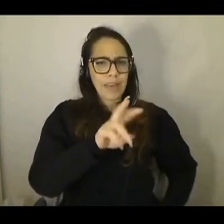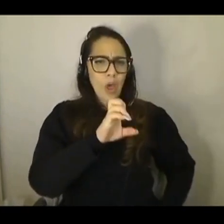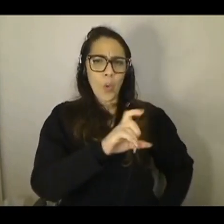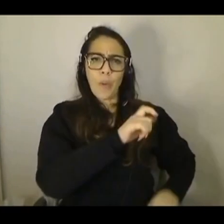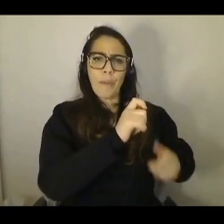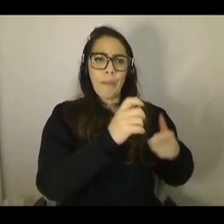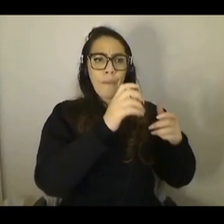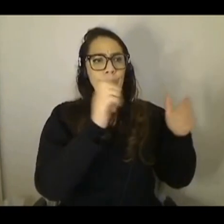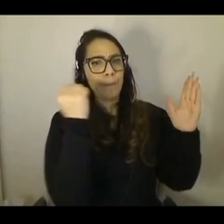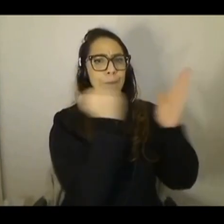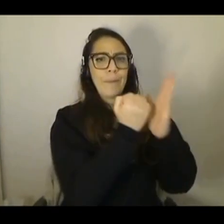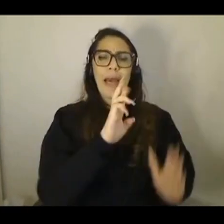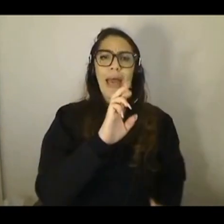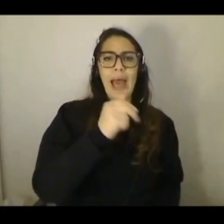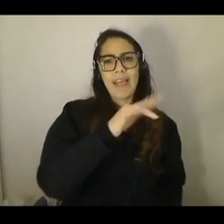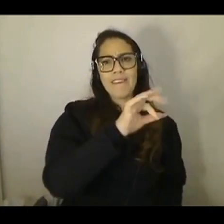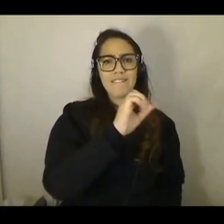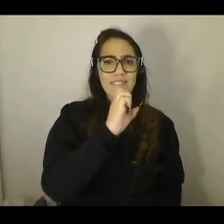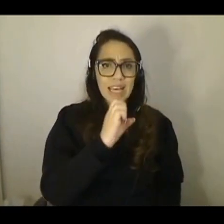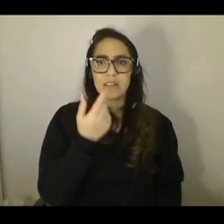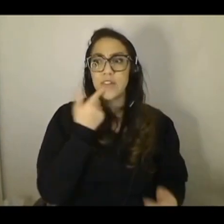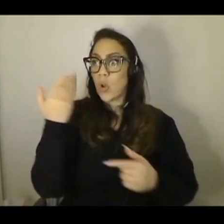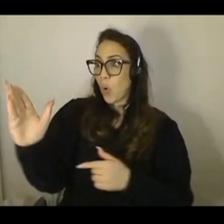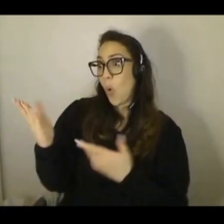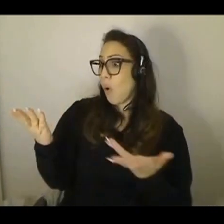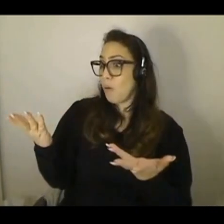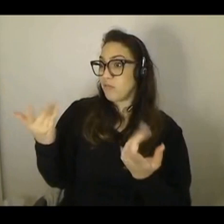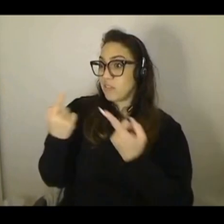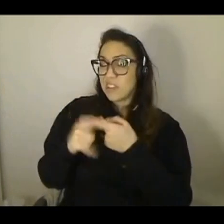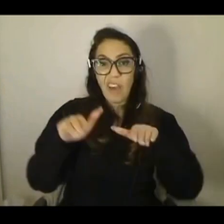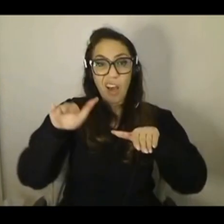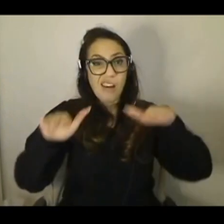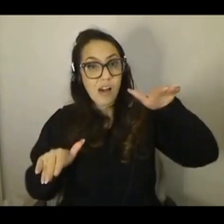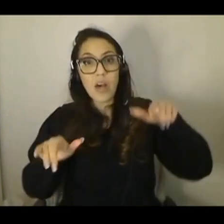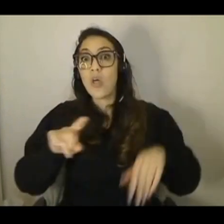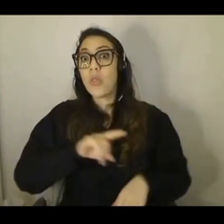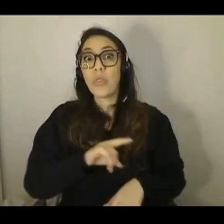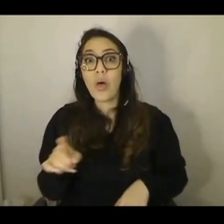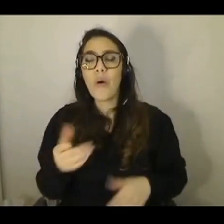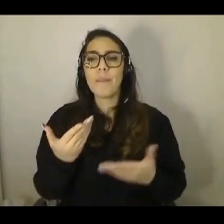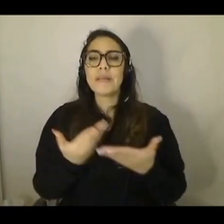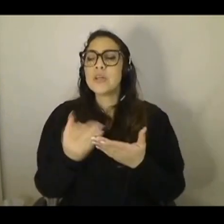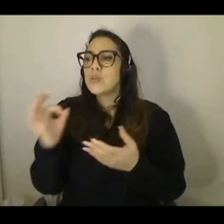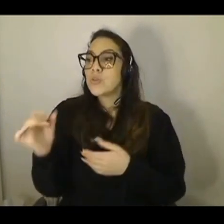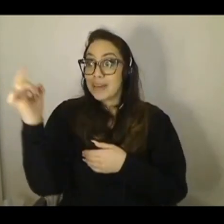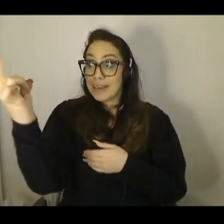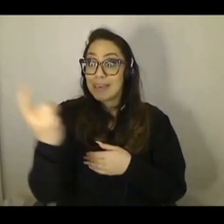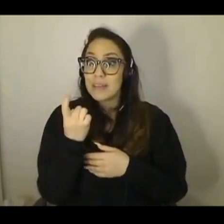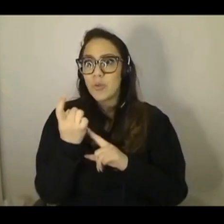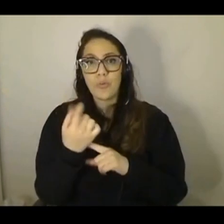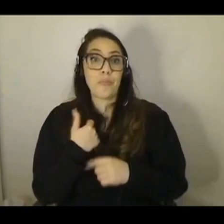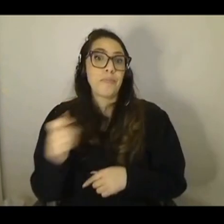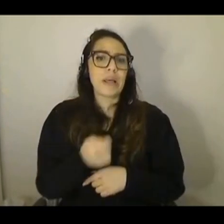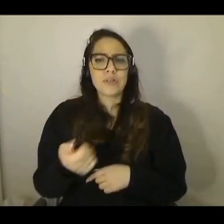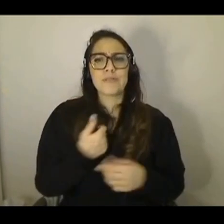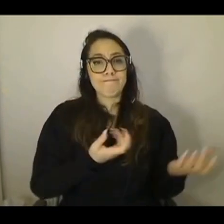qu'on ne va pas avoir le même type de prestation. Et bien sûr, pour répondre à la première question, on a cette volonté de permanence en